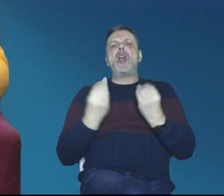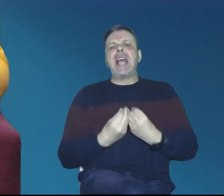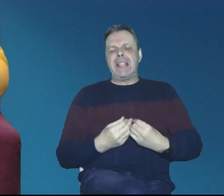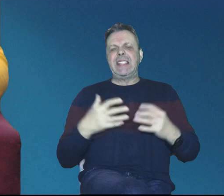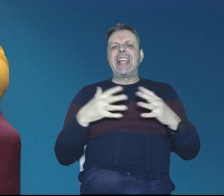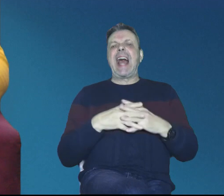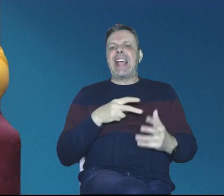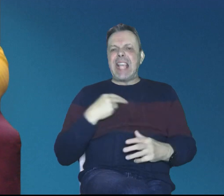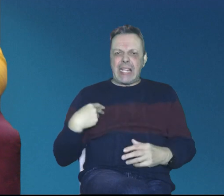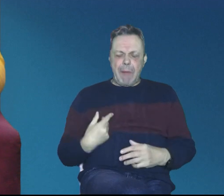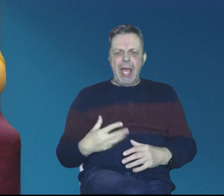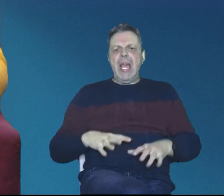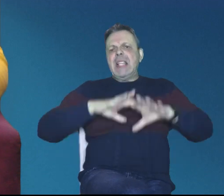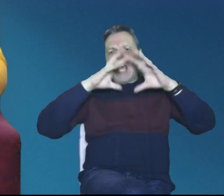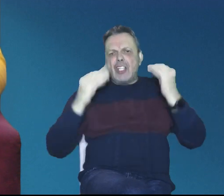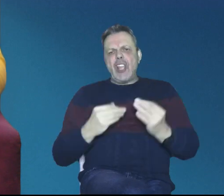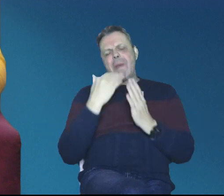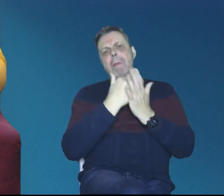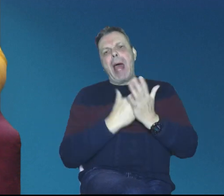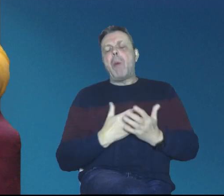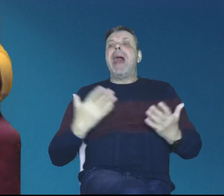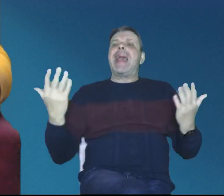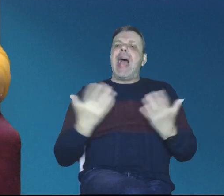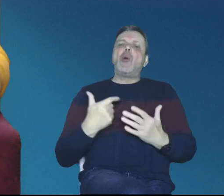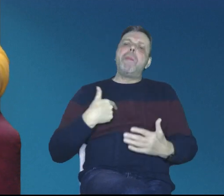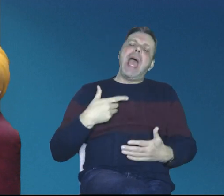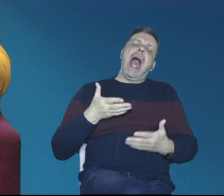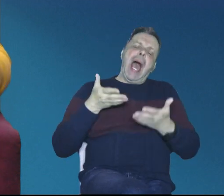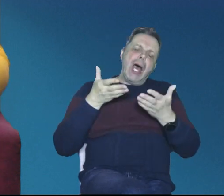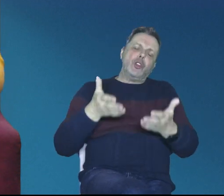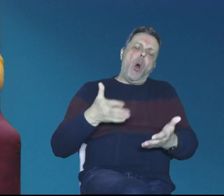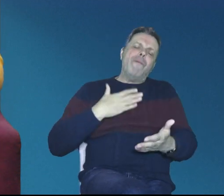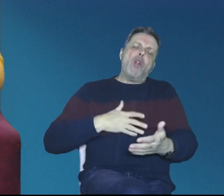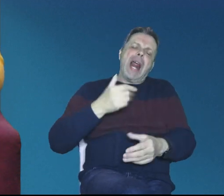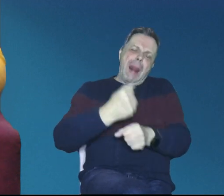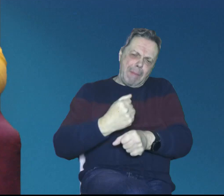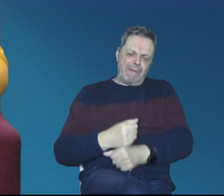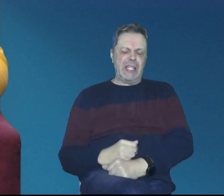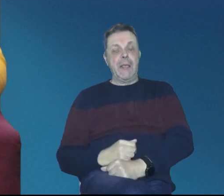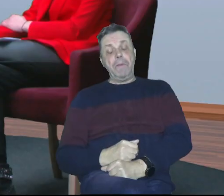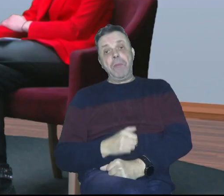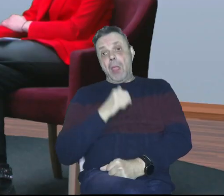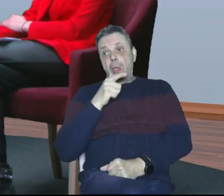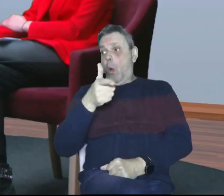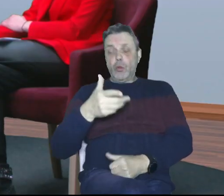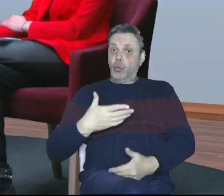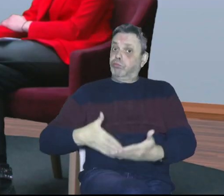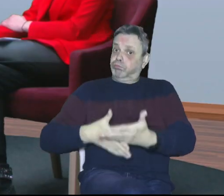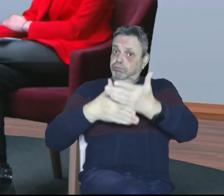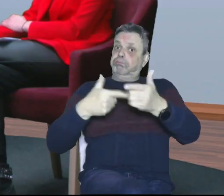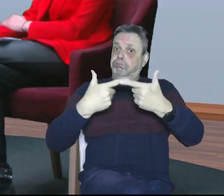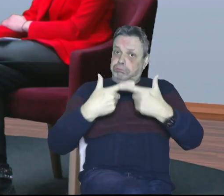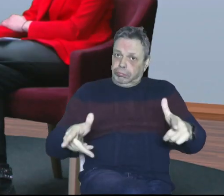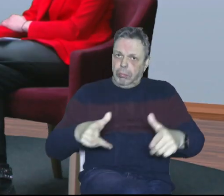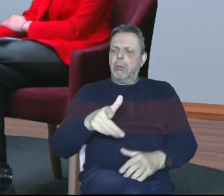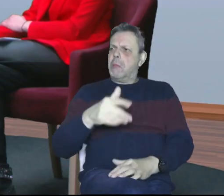scenarij turističkoj zajednici grada Zagreba sa čitavim nekakvim planom na koji način bih ja voljela to realizirati. I